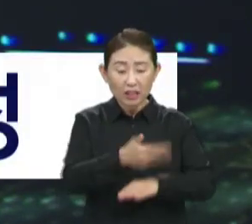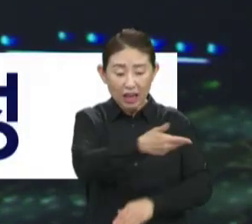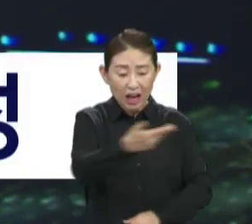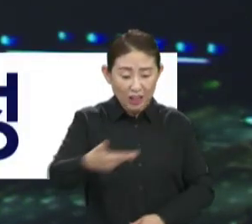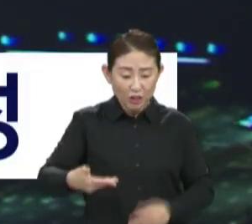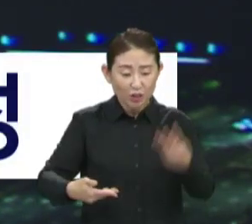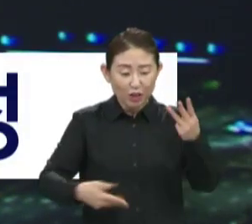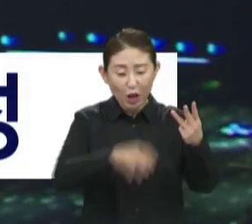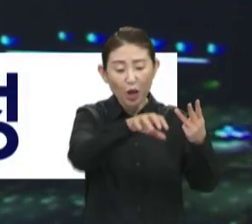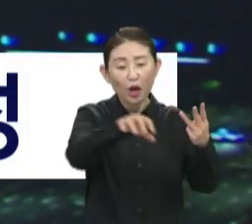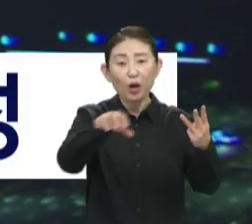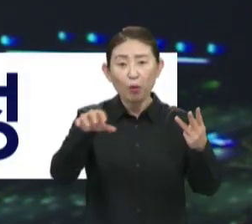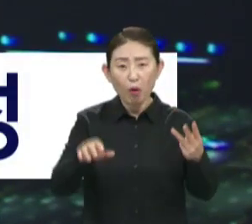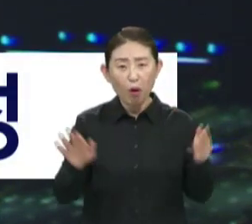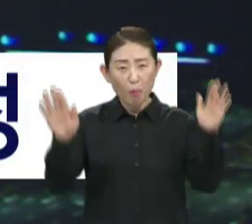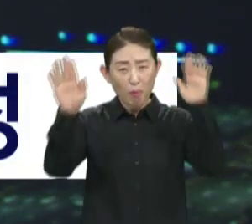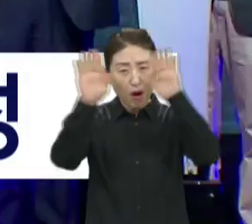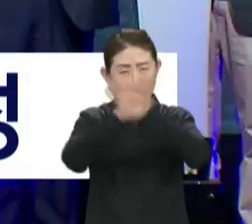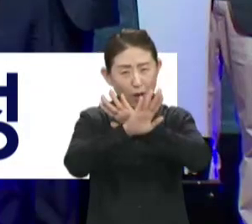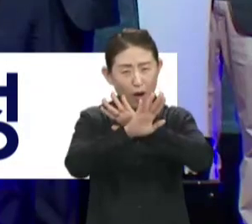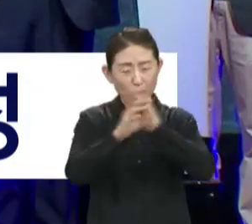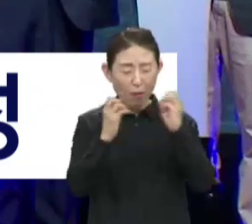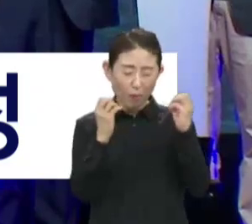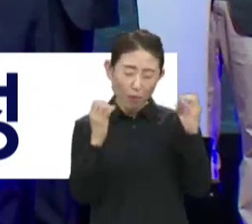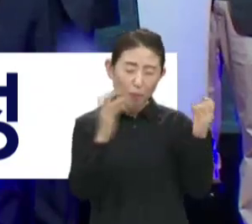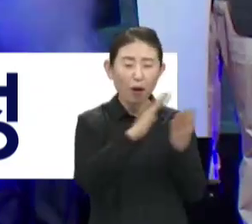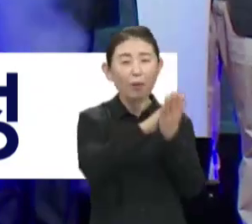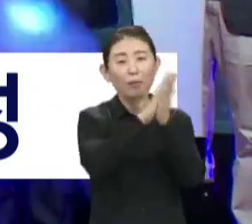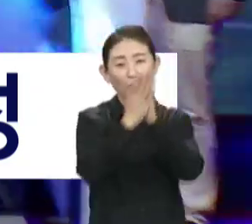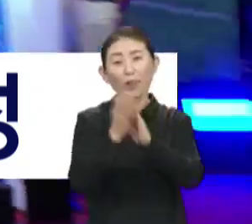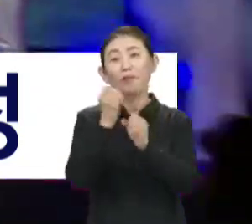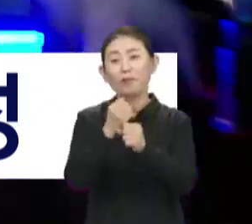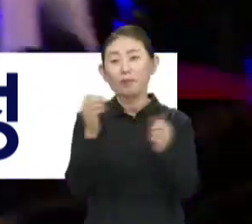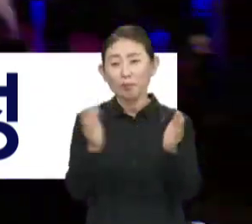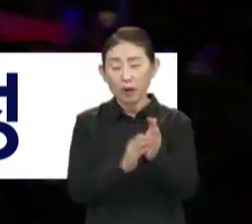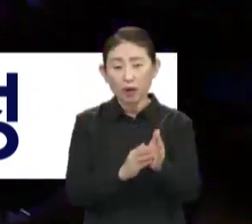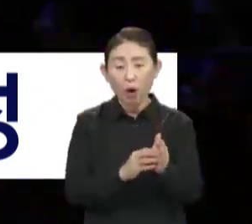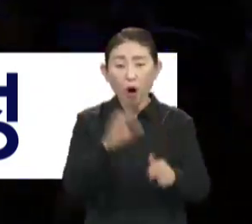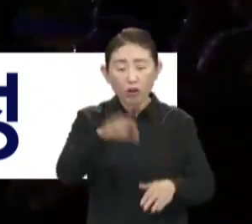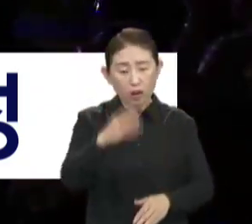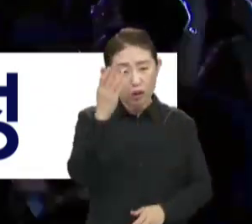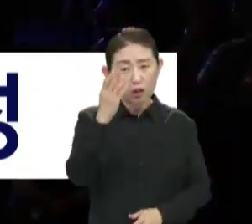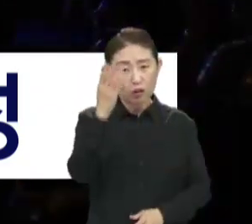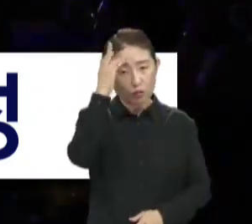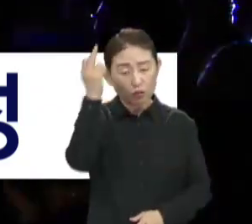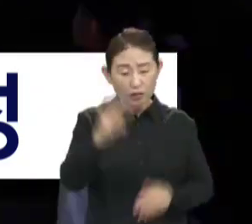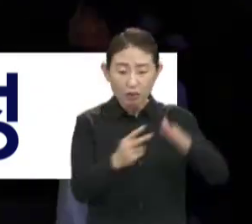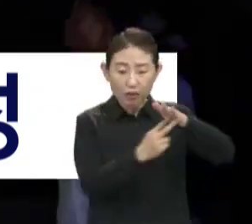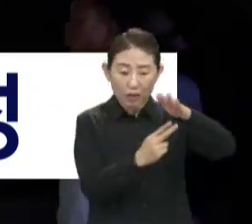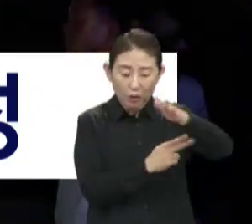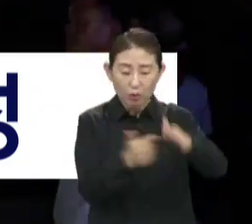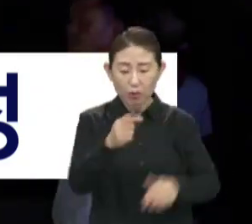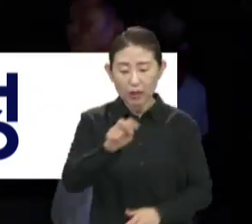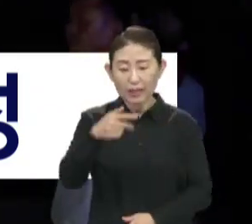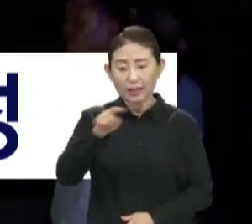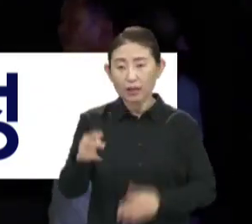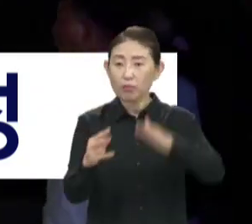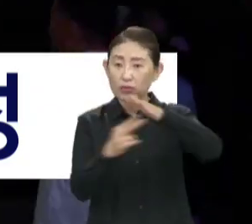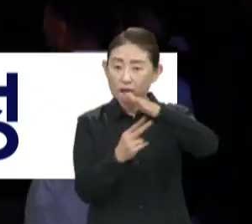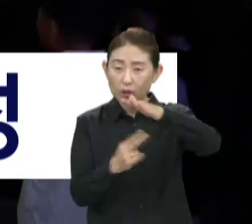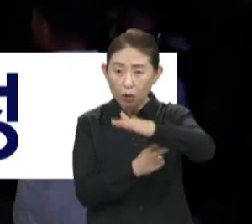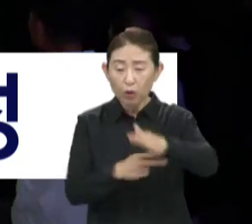대전의 3대 하천이 야경명소로 꾸며졌습니다. 대전시는 둔산대교와 한샘대교, 대화대교,